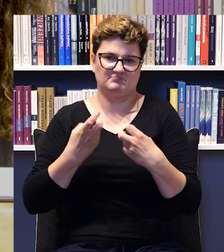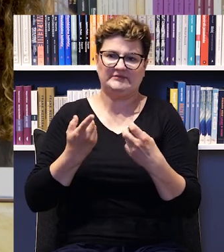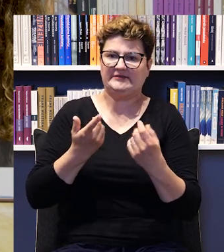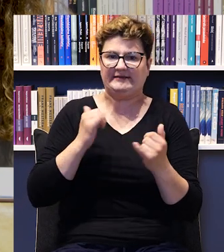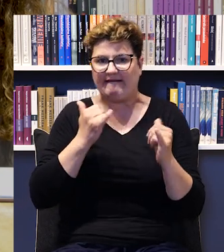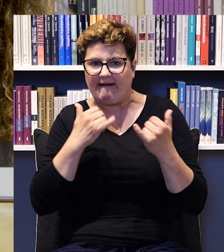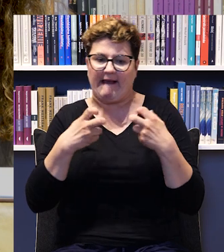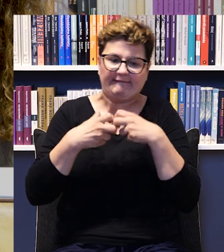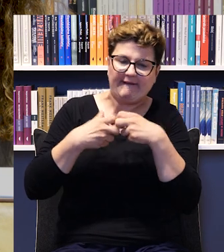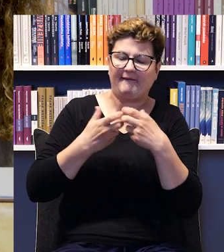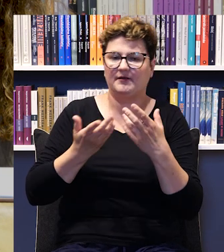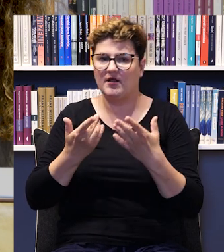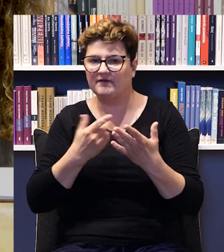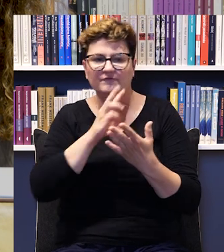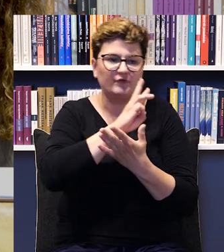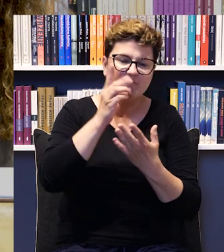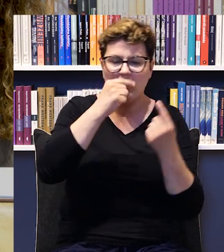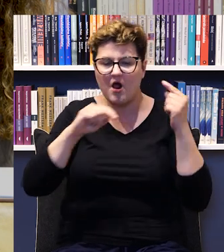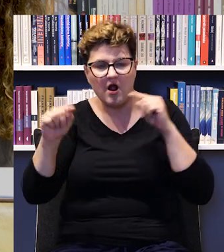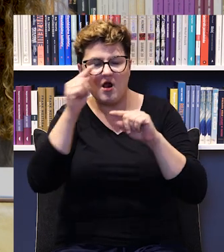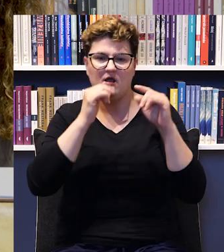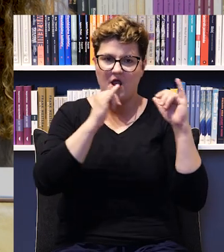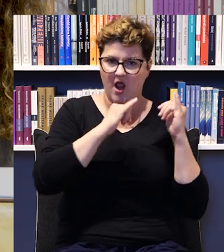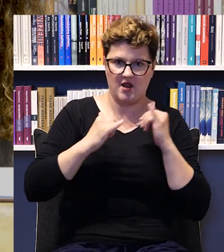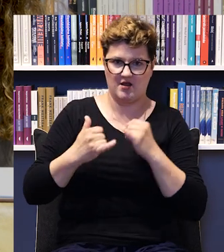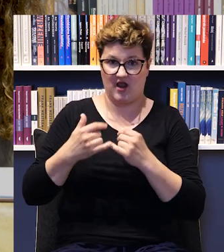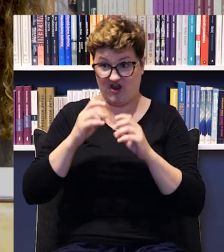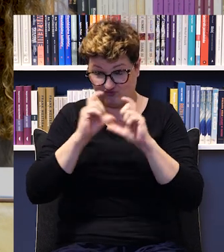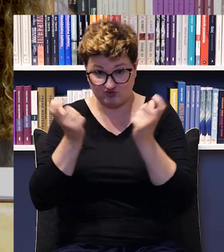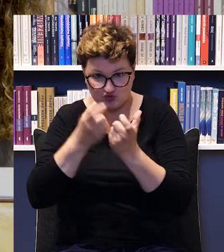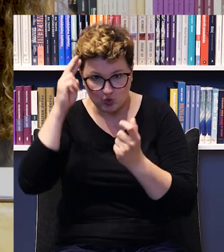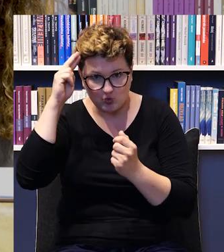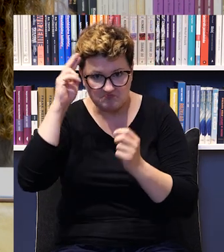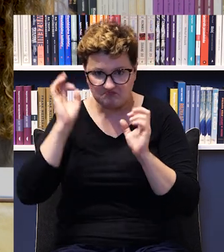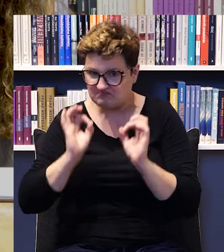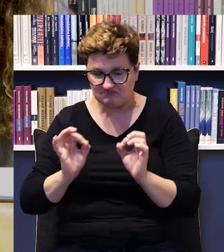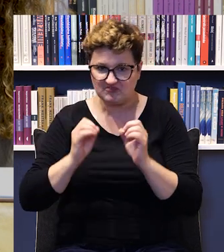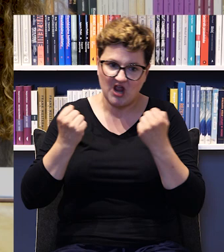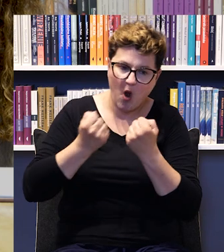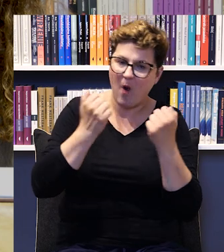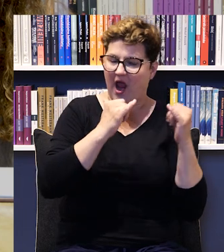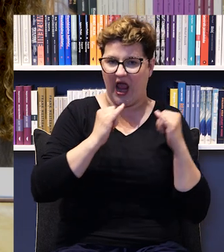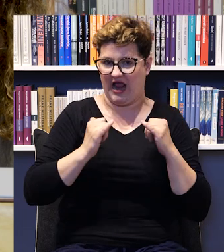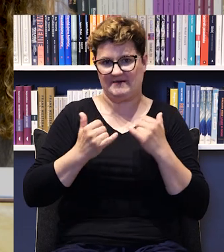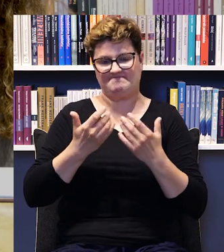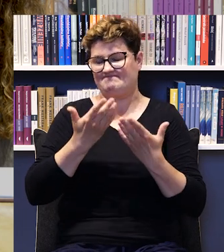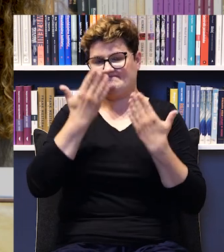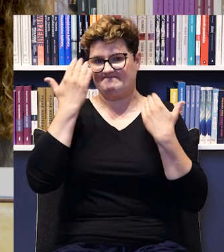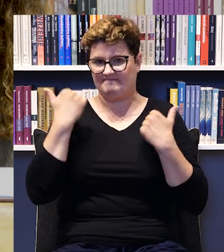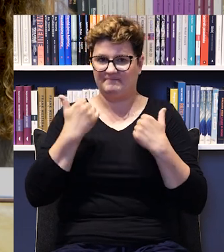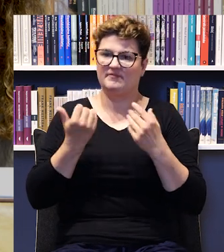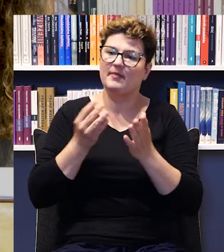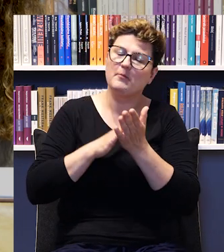poruszaniem się po tym internecie, z niezrozumieniem pewnych rzeczy, jak one działają, czy w ogóle, nie wiem, tam, gdzie podajesz swoje